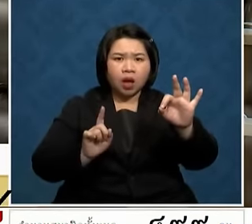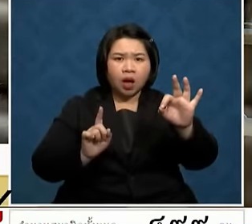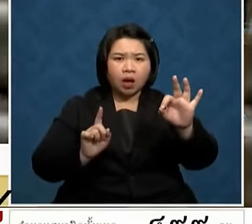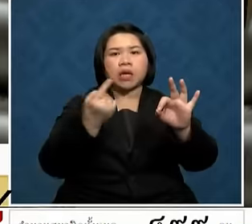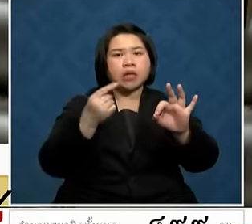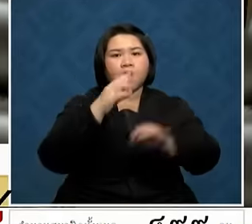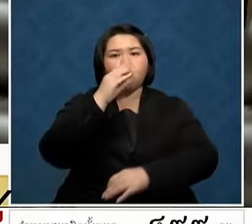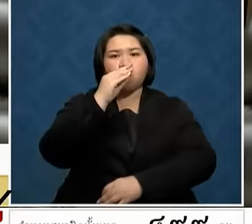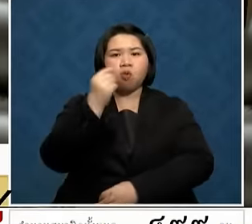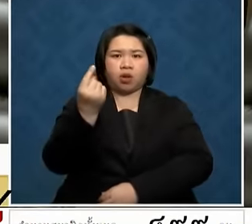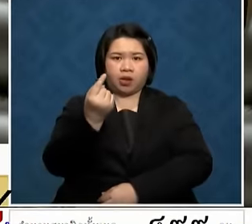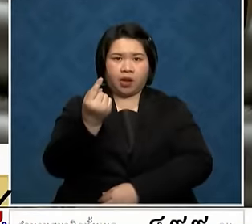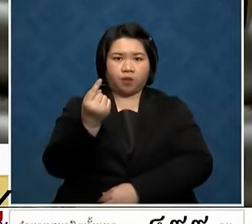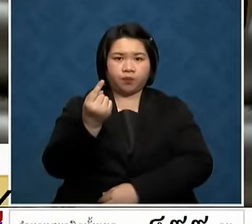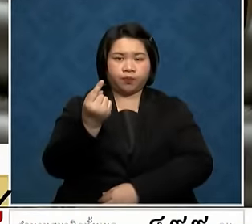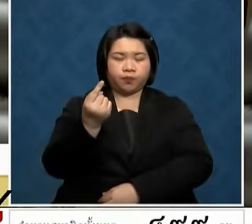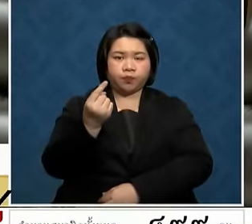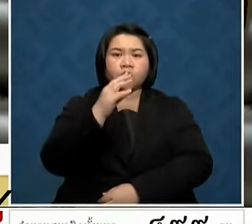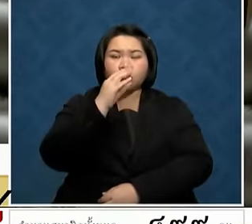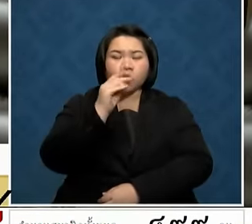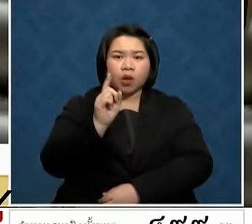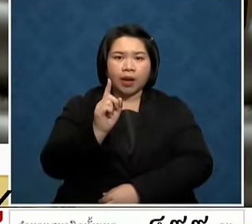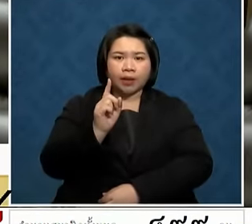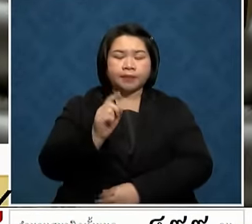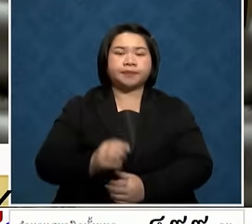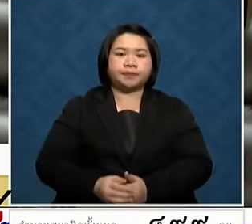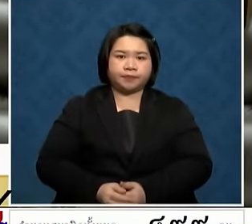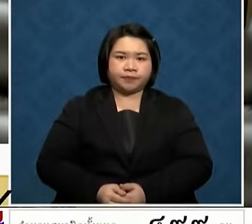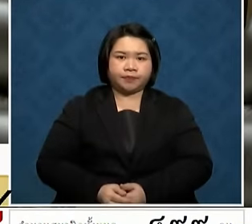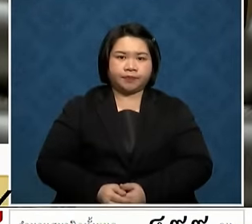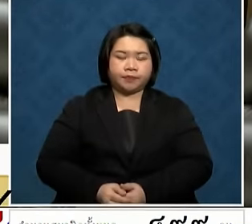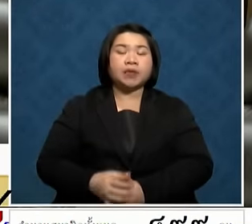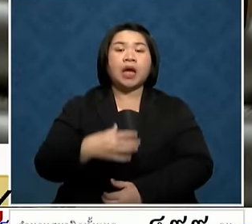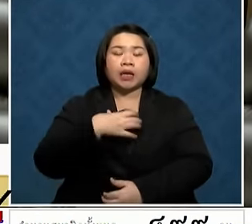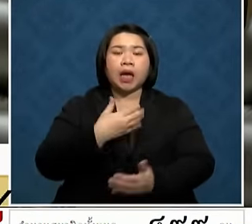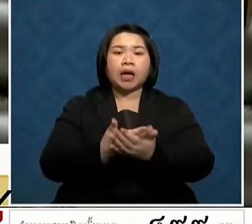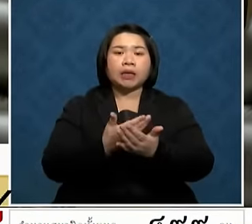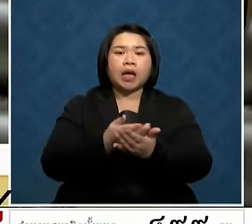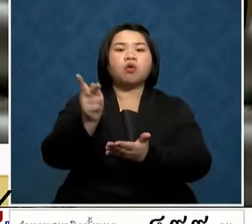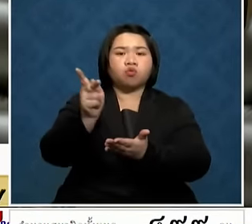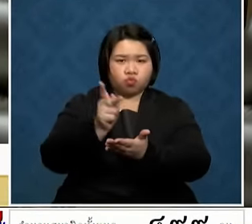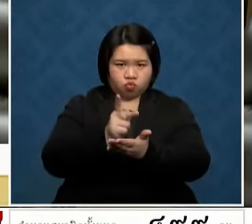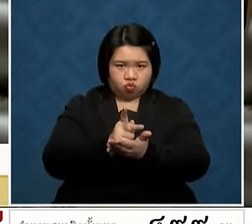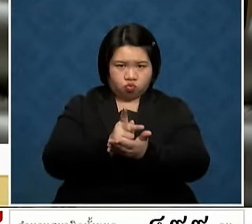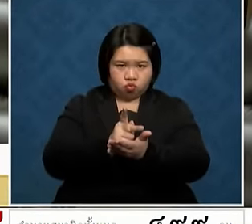ประการเดียวสาระที่ว่าก็คือเพื่อขอกู้มาแจก